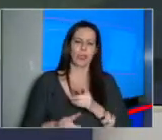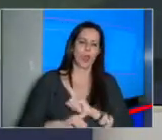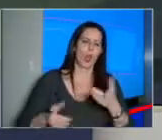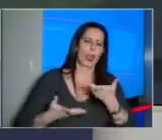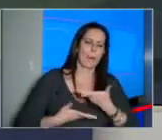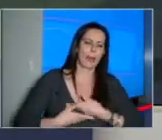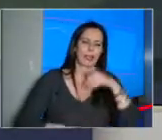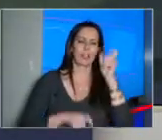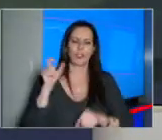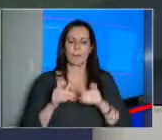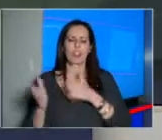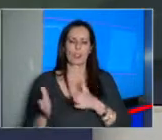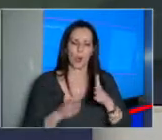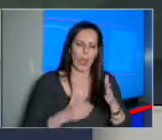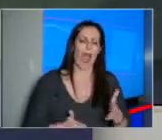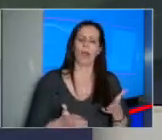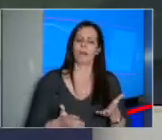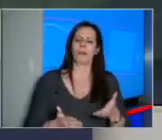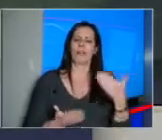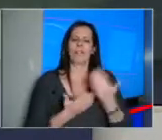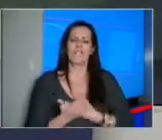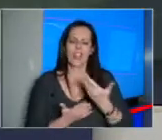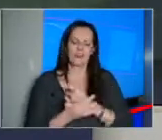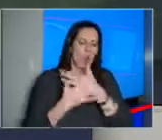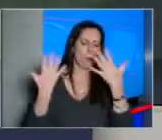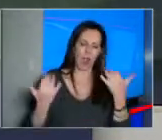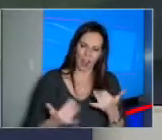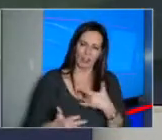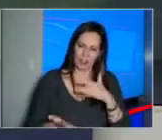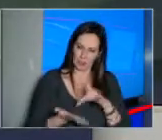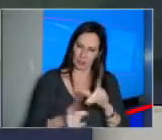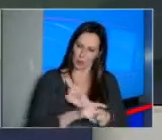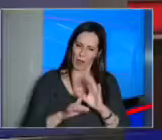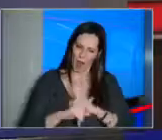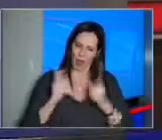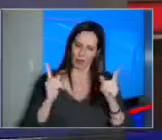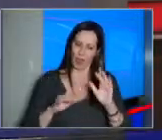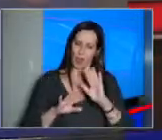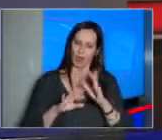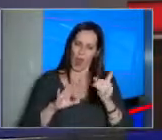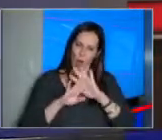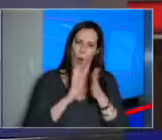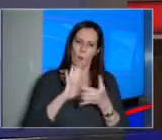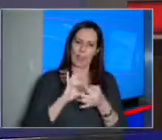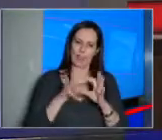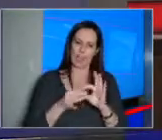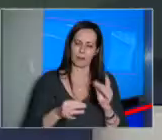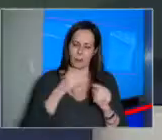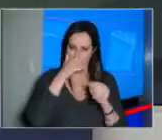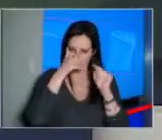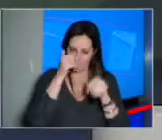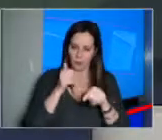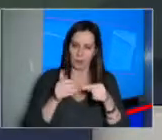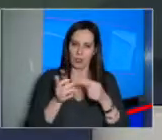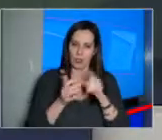קבלת קהל בצורה מסודרת, תפסים שלא ברורים. עכשיו, אנחנו נמצאים בעידן חדש, עידן אינטרנטי, אתה גם יודע, מי שמגיע אליכם,